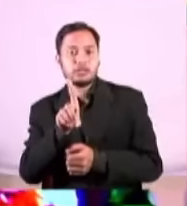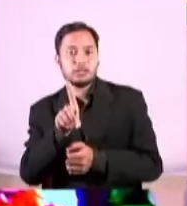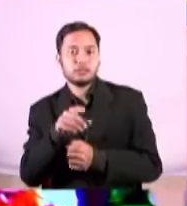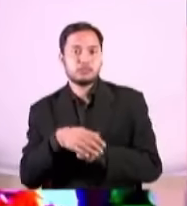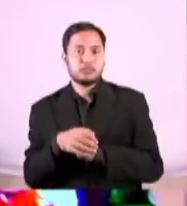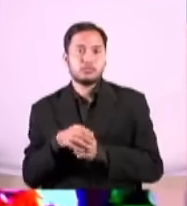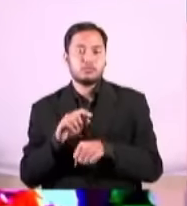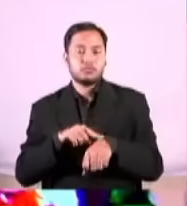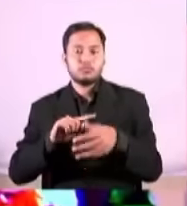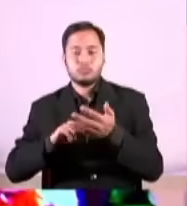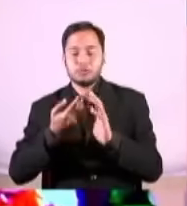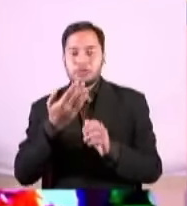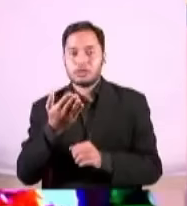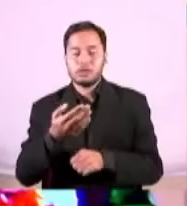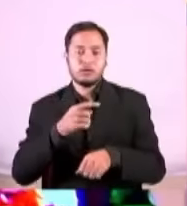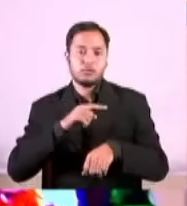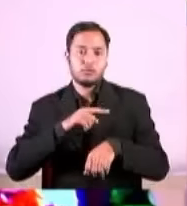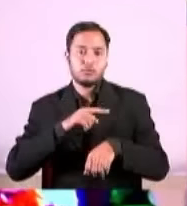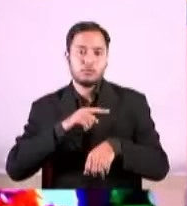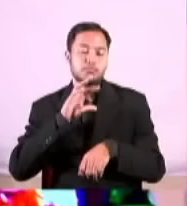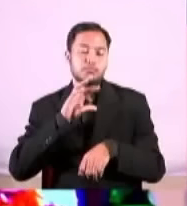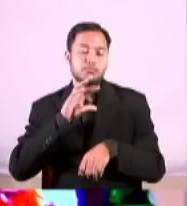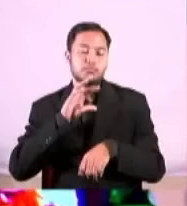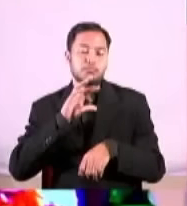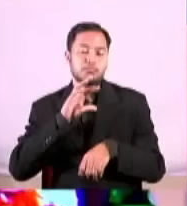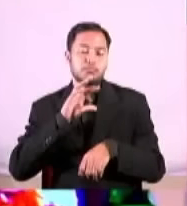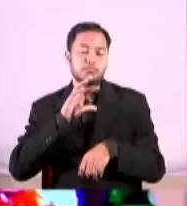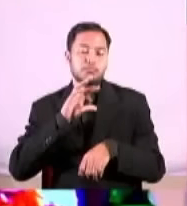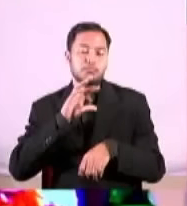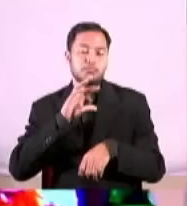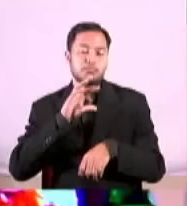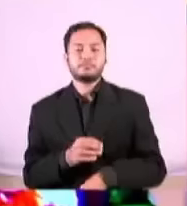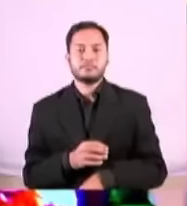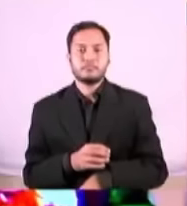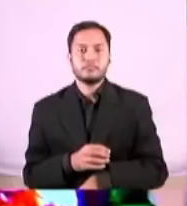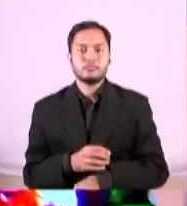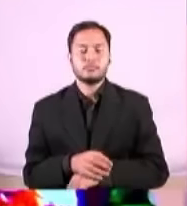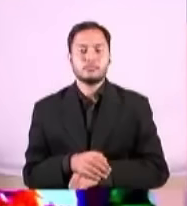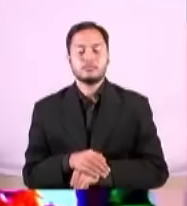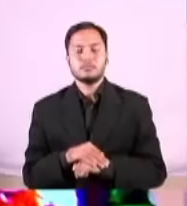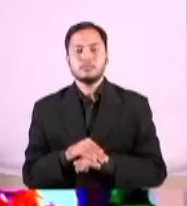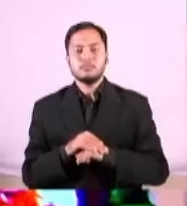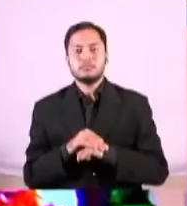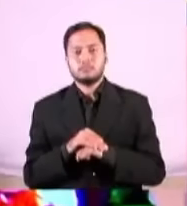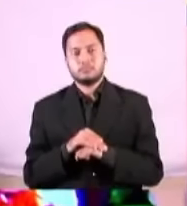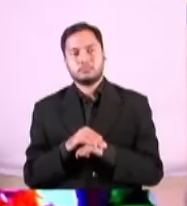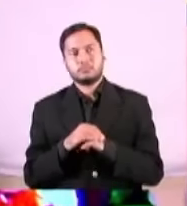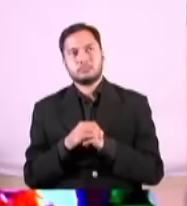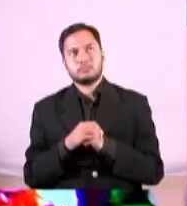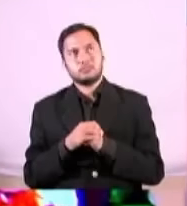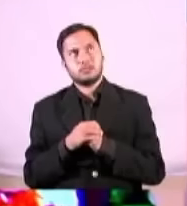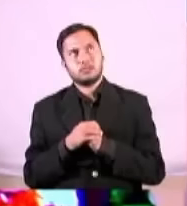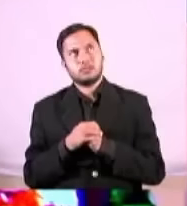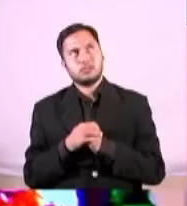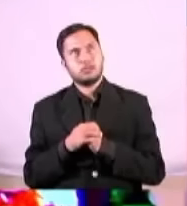berbicara Pak Edi pertanyaan saya simpel kok lebih milih beli Medan Club